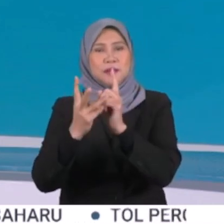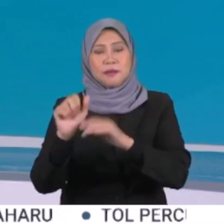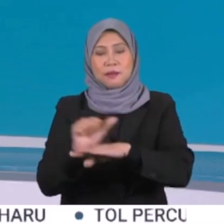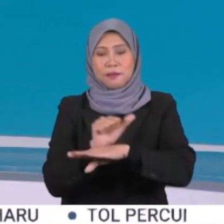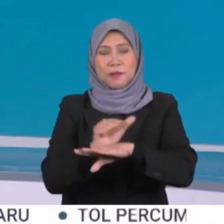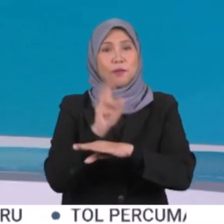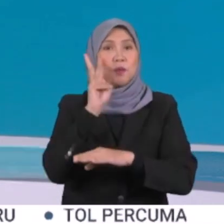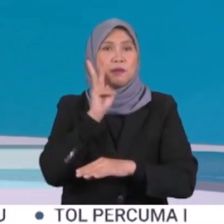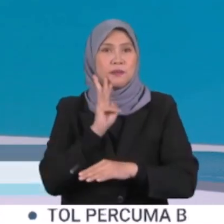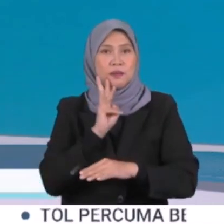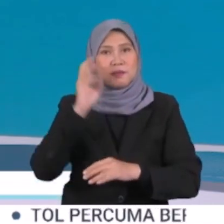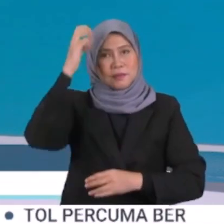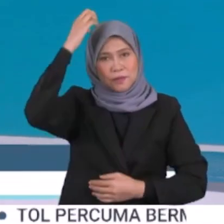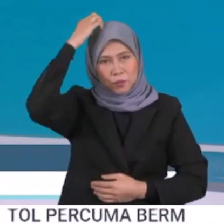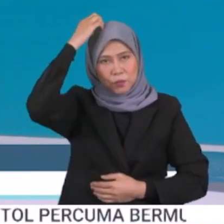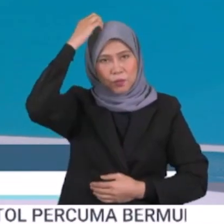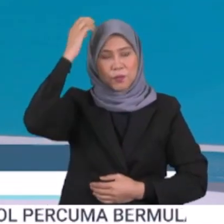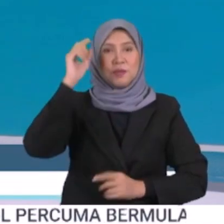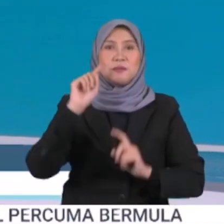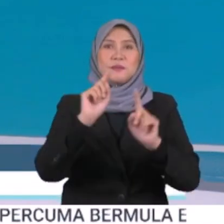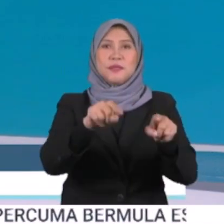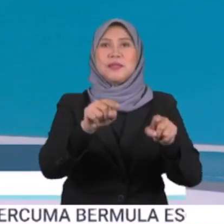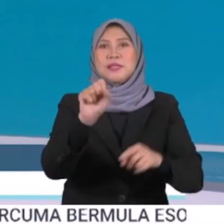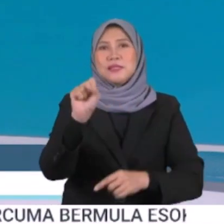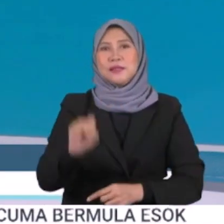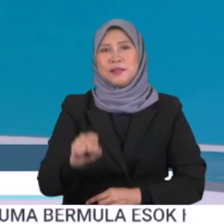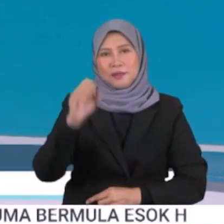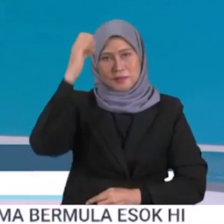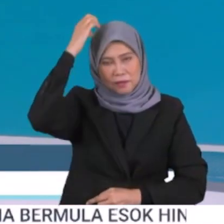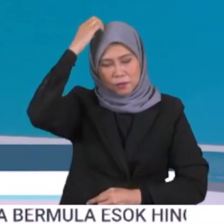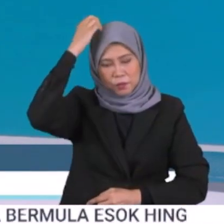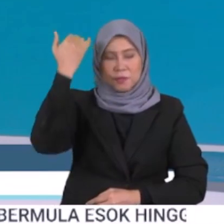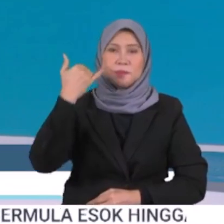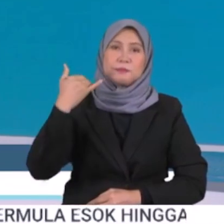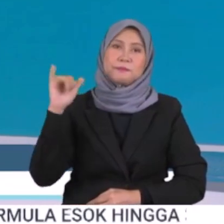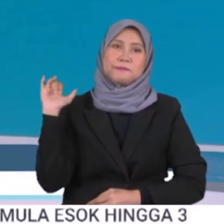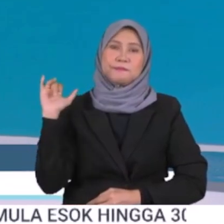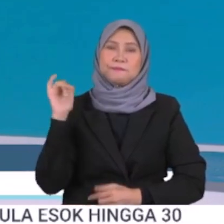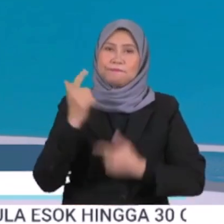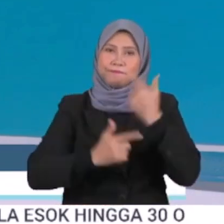Wanita Selangor Pekawanis ke Anjung Selatan Selangor semalam.